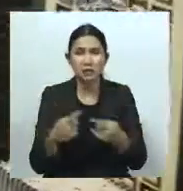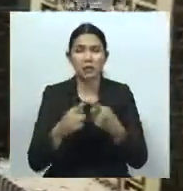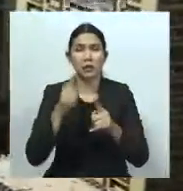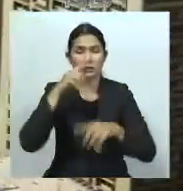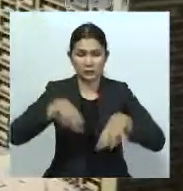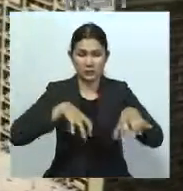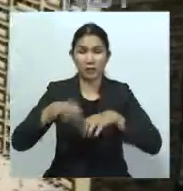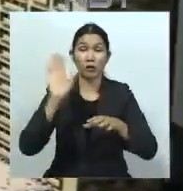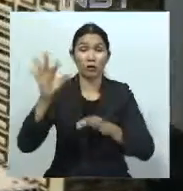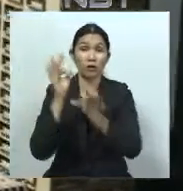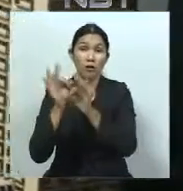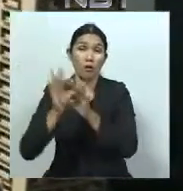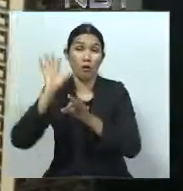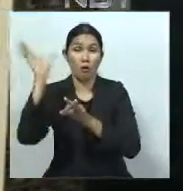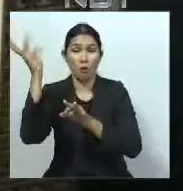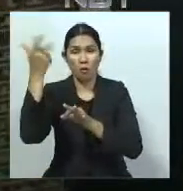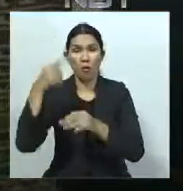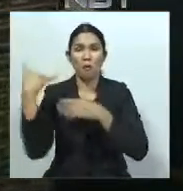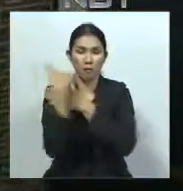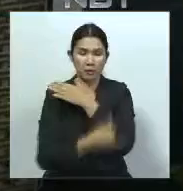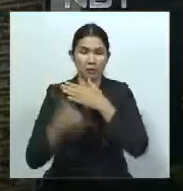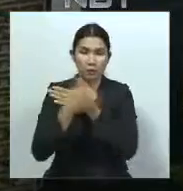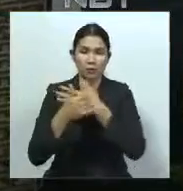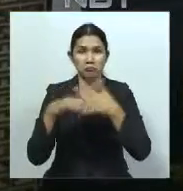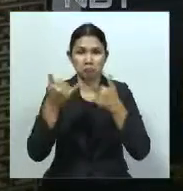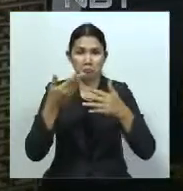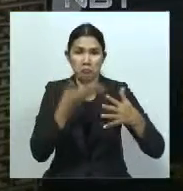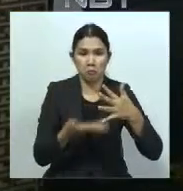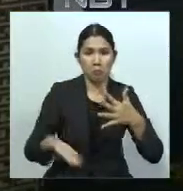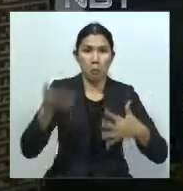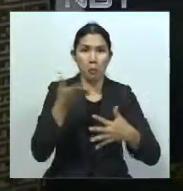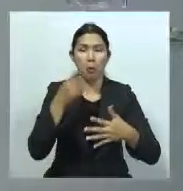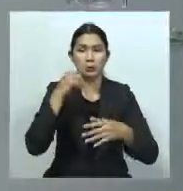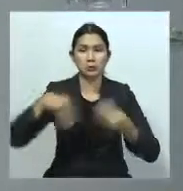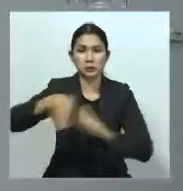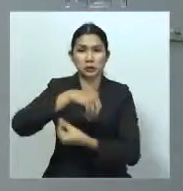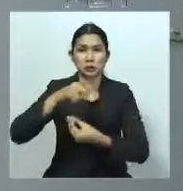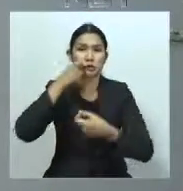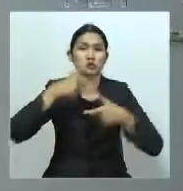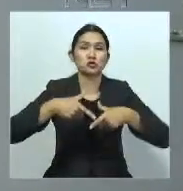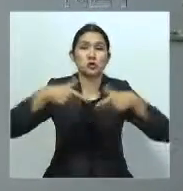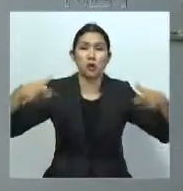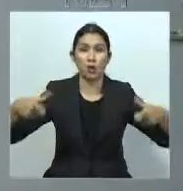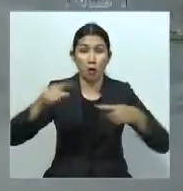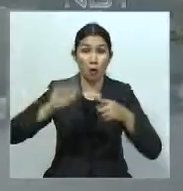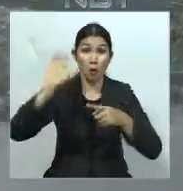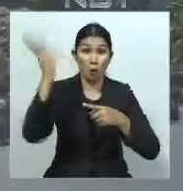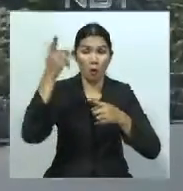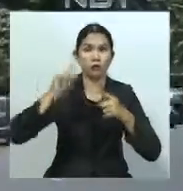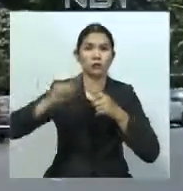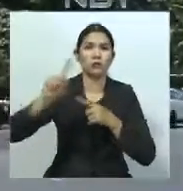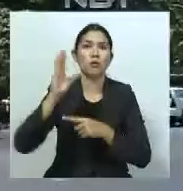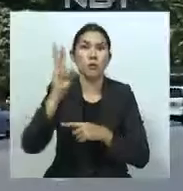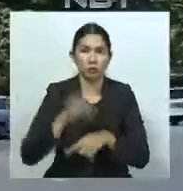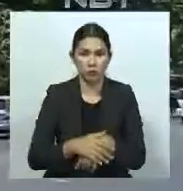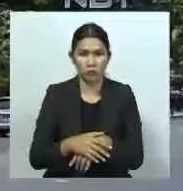ดับของธนาคารโลกเป็นประเทศที่ก้าวกระโดดขึ้นมามีเศรษฐกิจขนาดใหญ่เป็นอันดับที่6ของโลกแซงหน้า